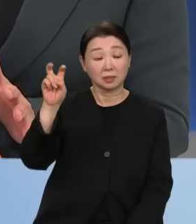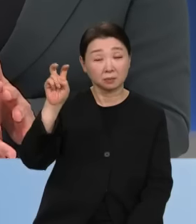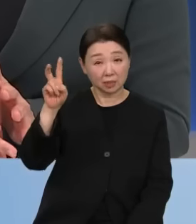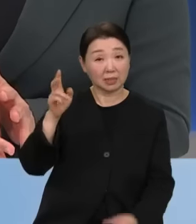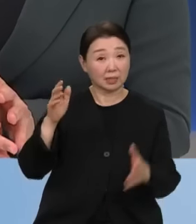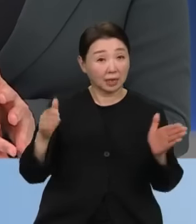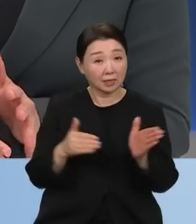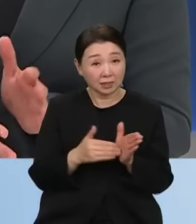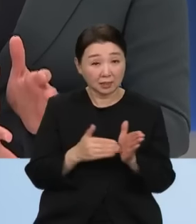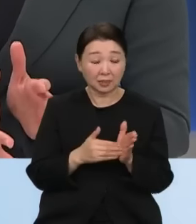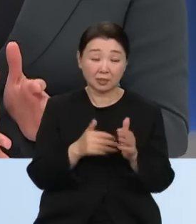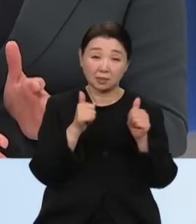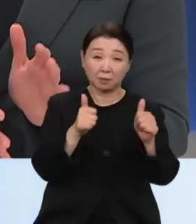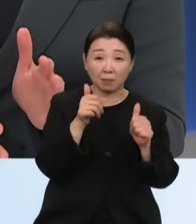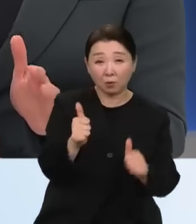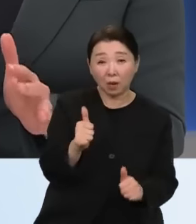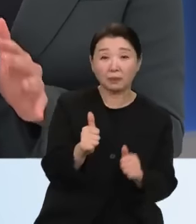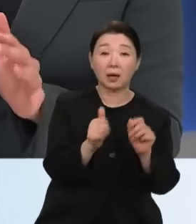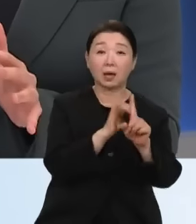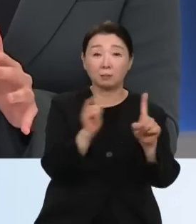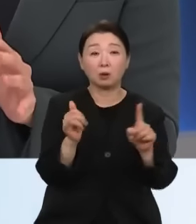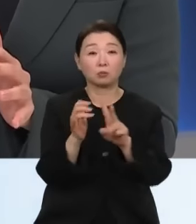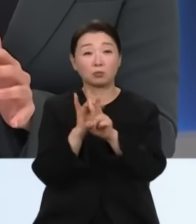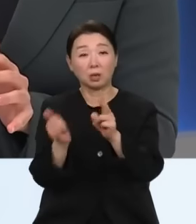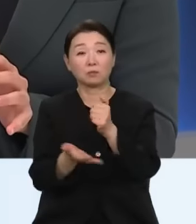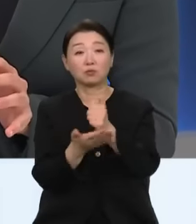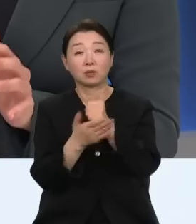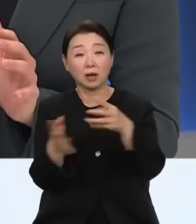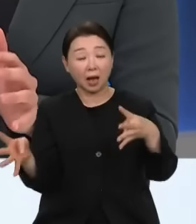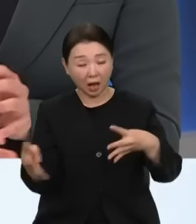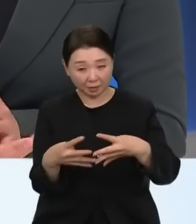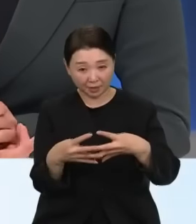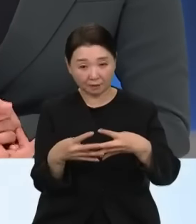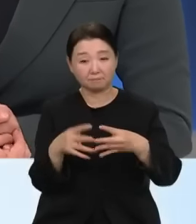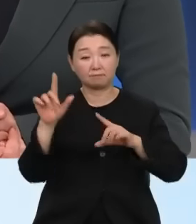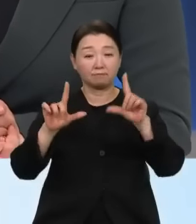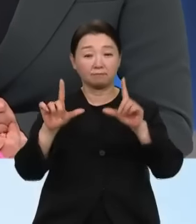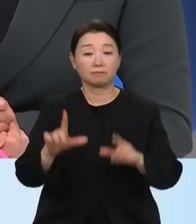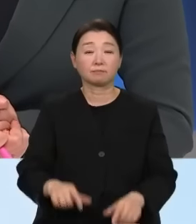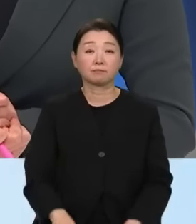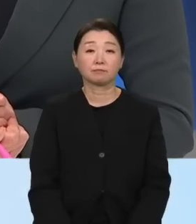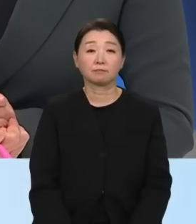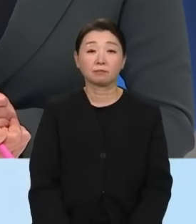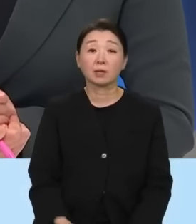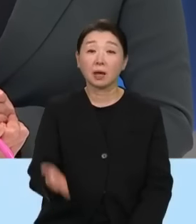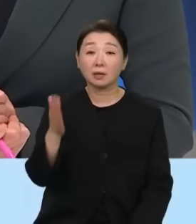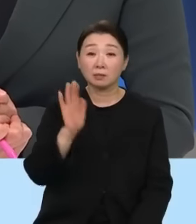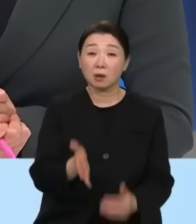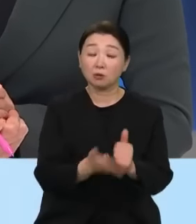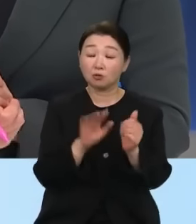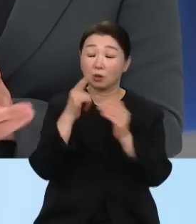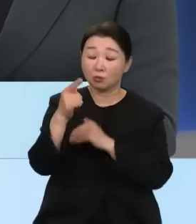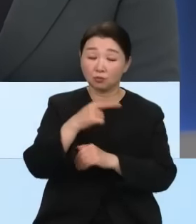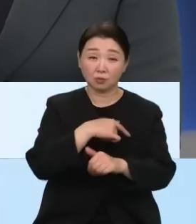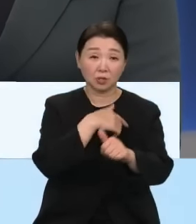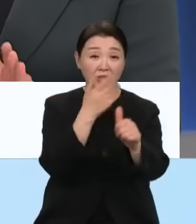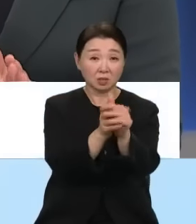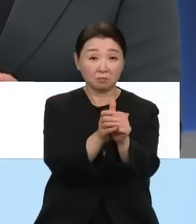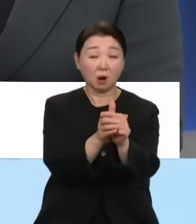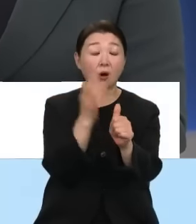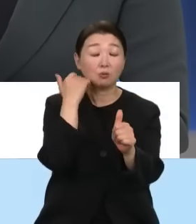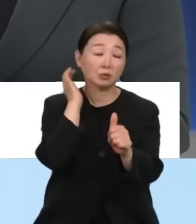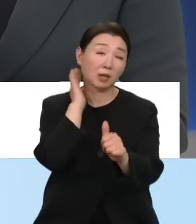22일까지 각각 재판관을 한 명과 두 명 추천하기로 합의한 상태긴 합니다 하지만 추천 뒤 임명 권하는